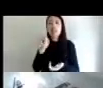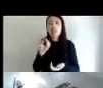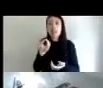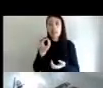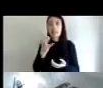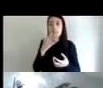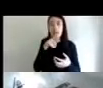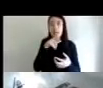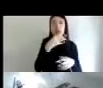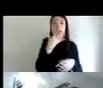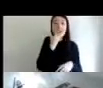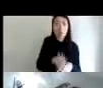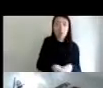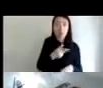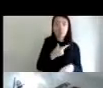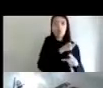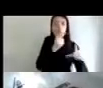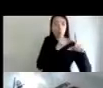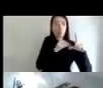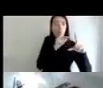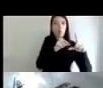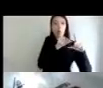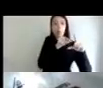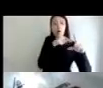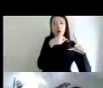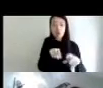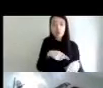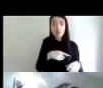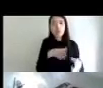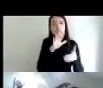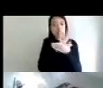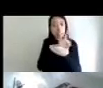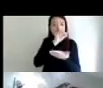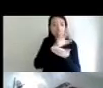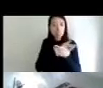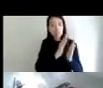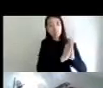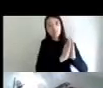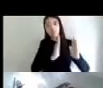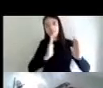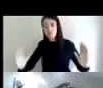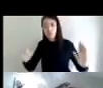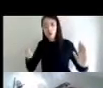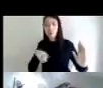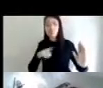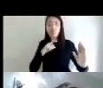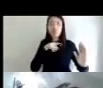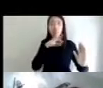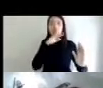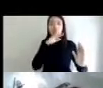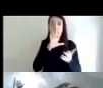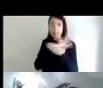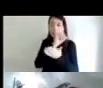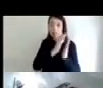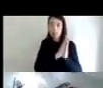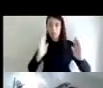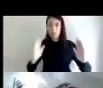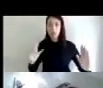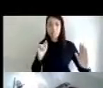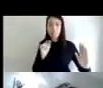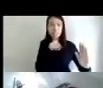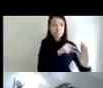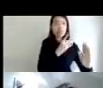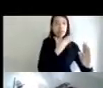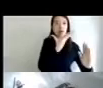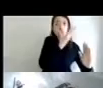完咗之後咧，就會有一個新嘅深色同埋一個新嘅淺色咁樣出現咗啦。咁於是咧，我哋